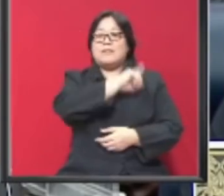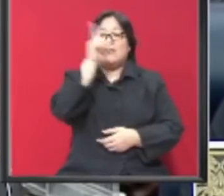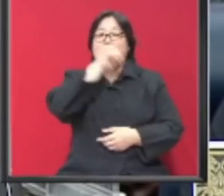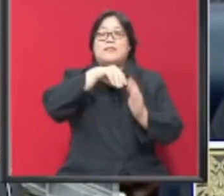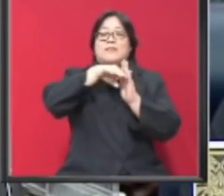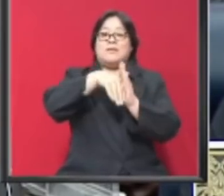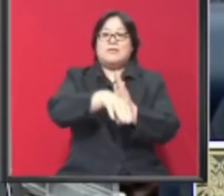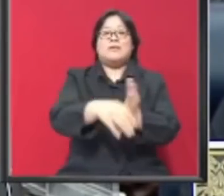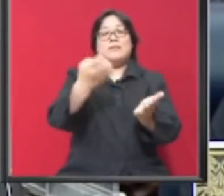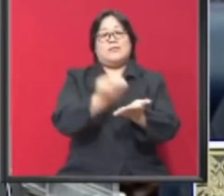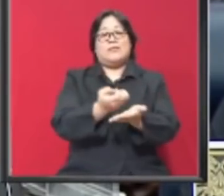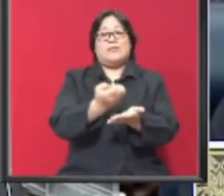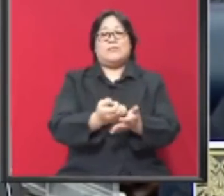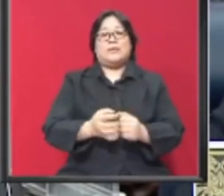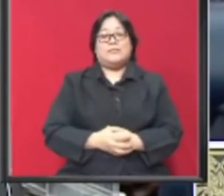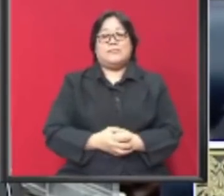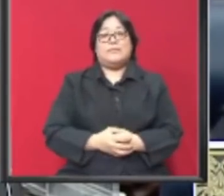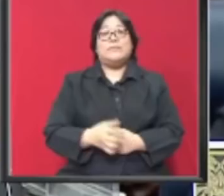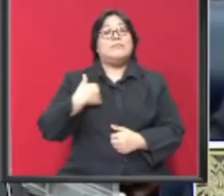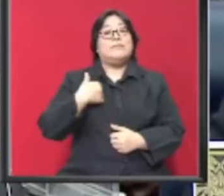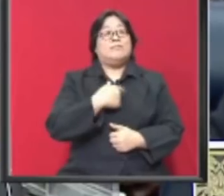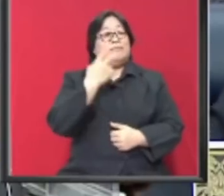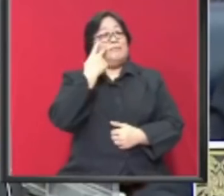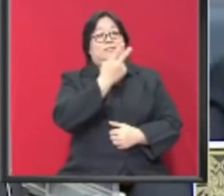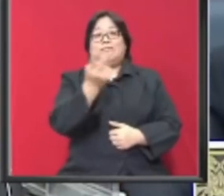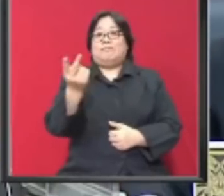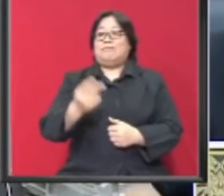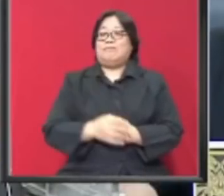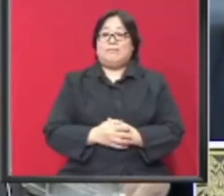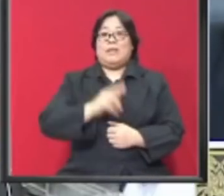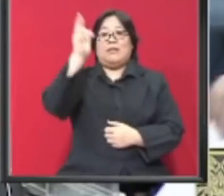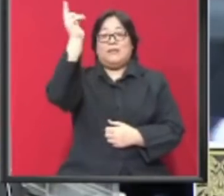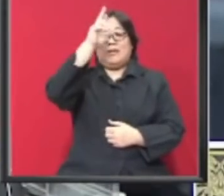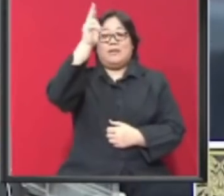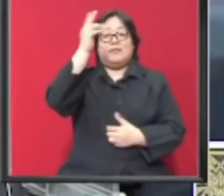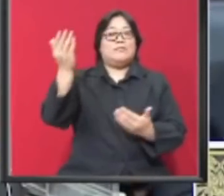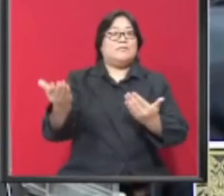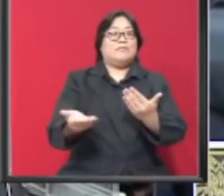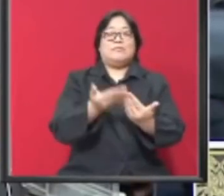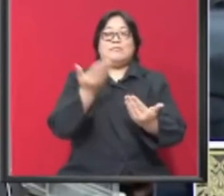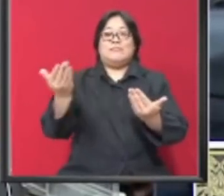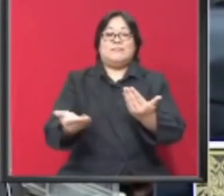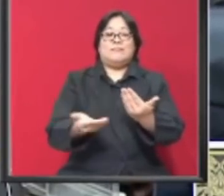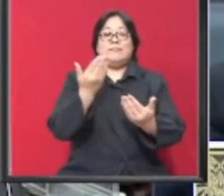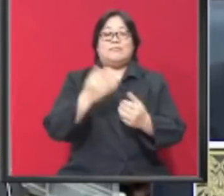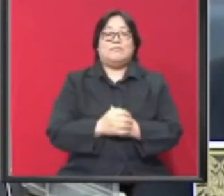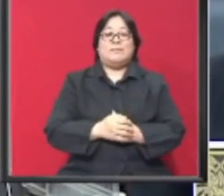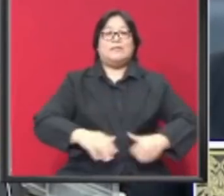kemerosotan ekonomi kita dapati bahwa kerajaan dengan mudah